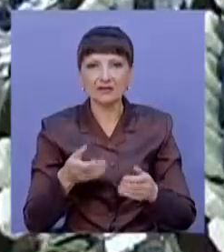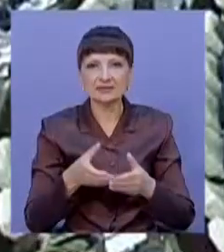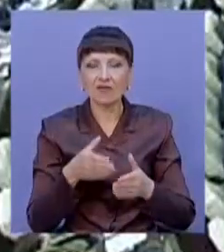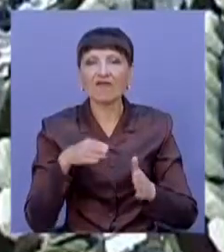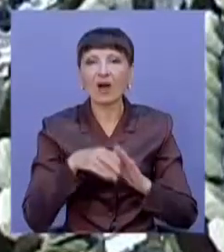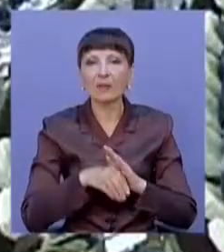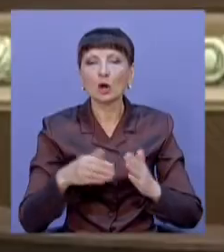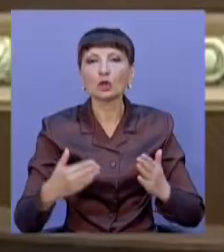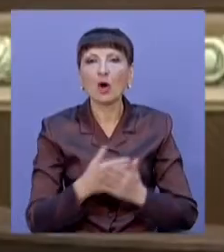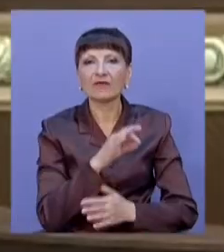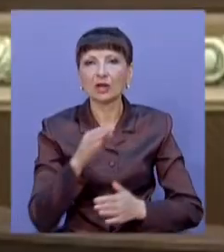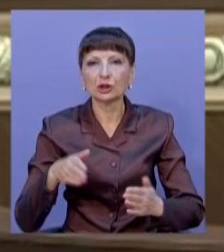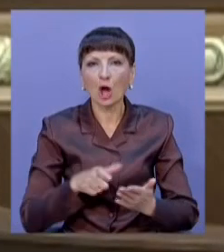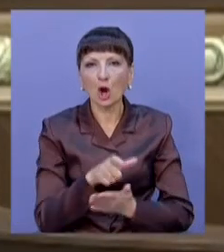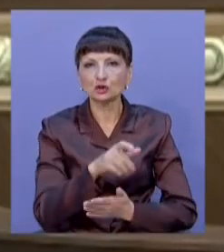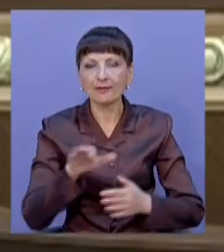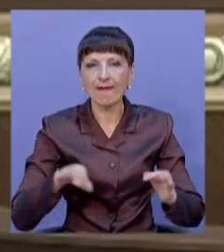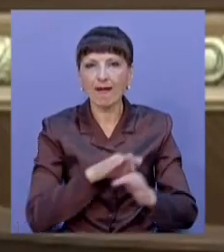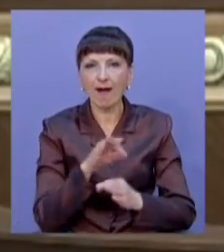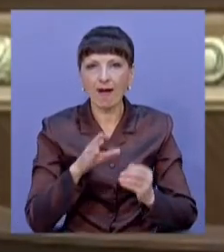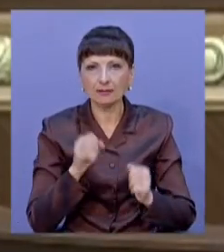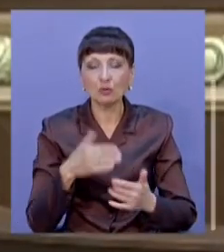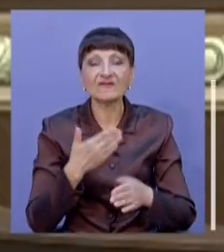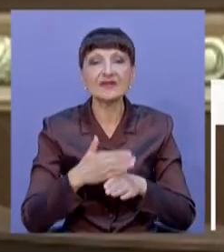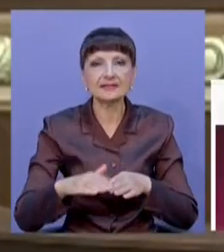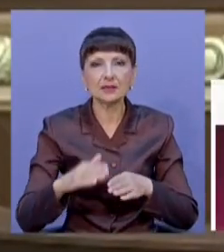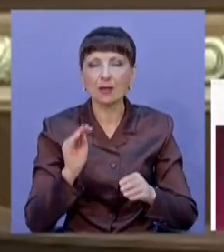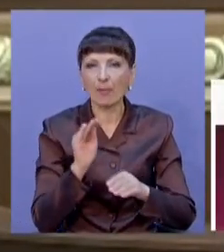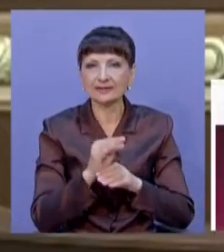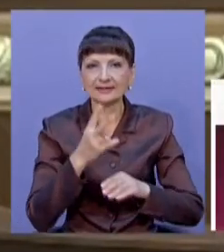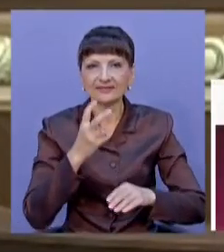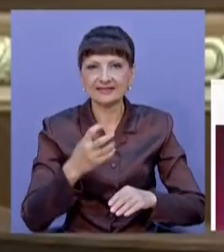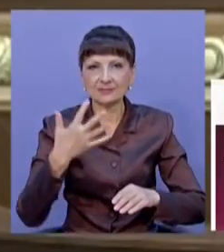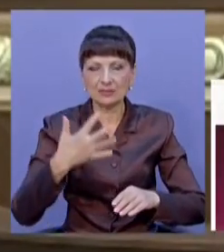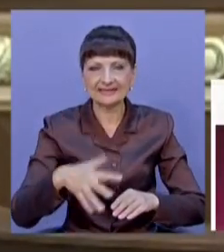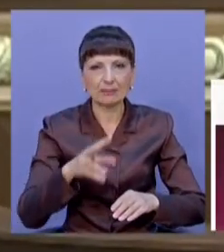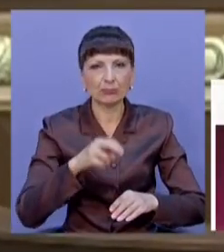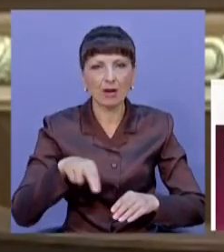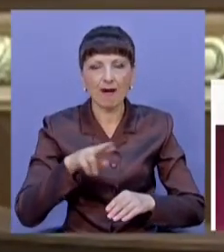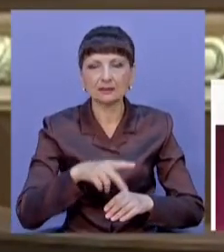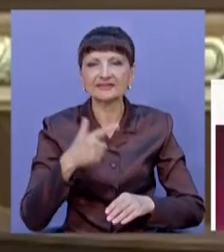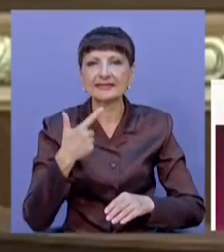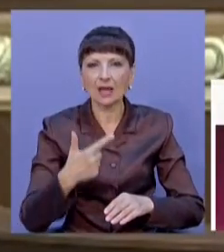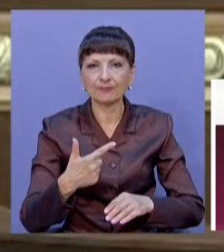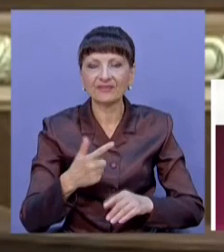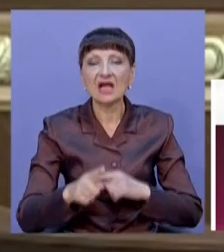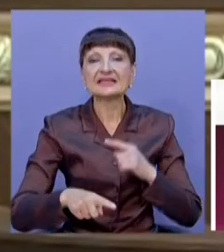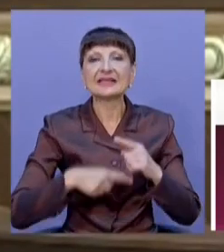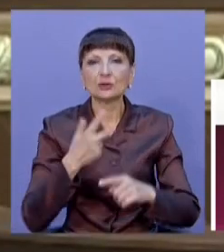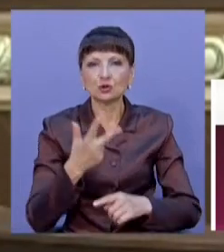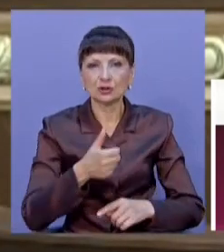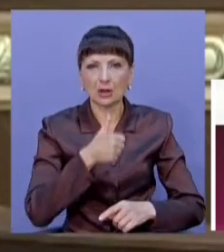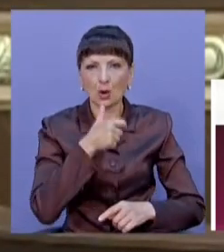новой дорожной карты бизнеса выделить на эти цели дополнительно 250 миллиардов тенге в следующие